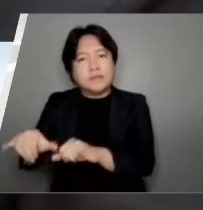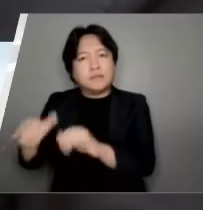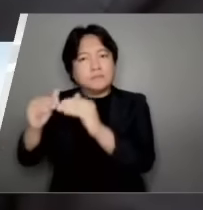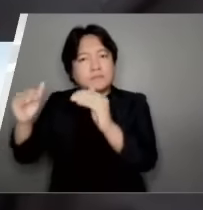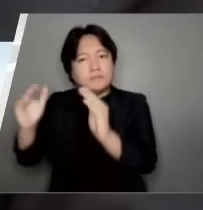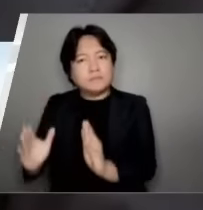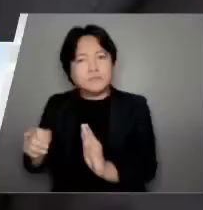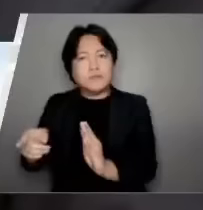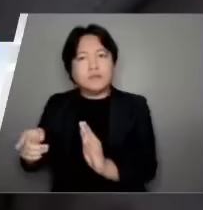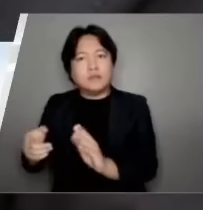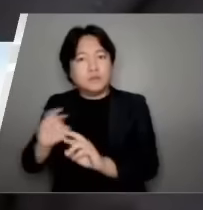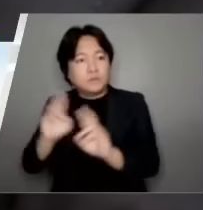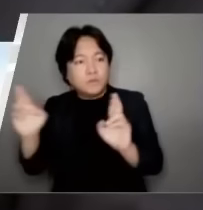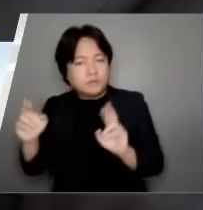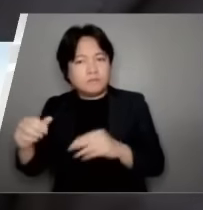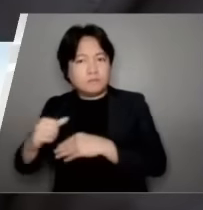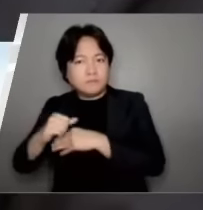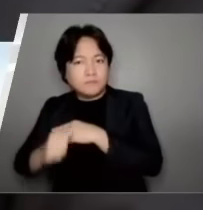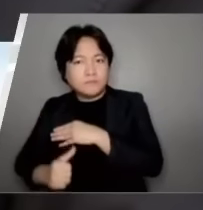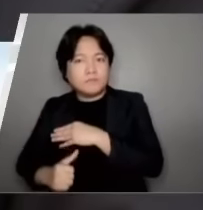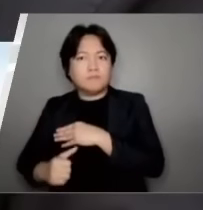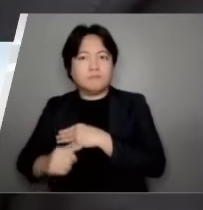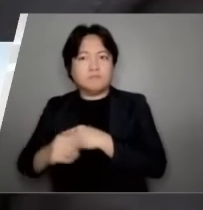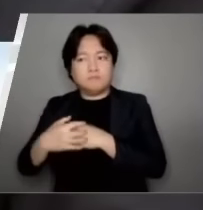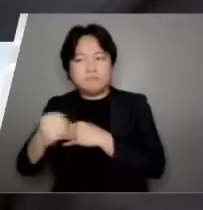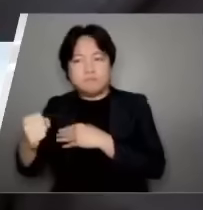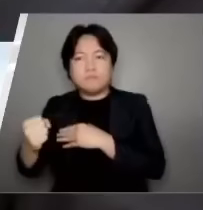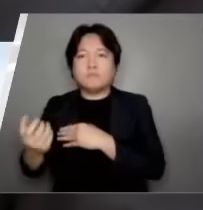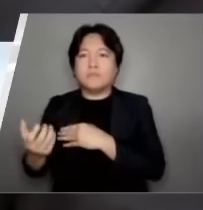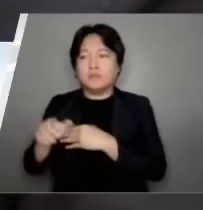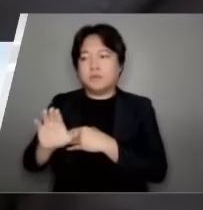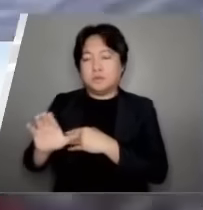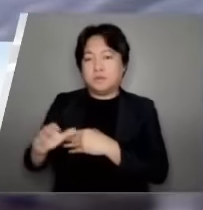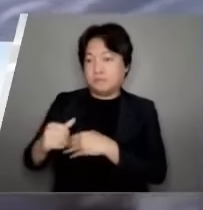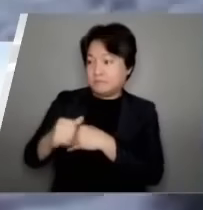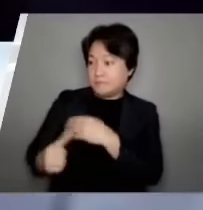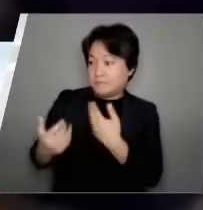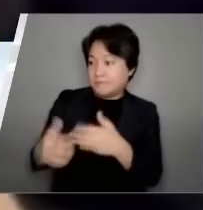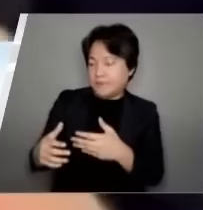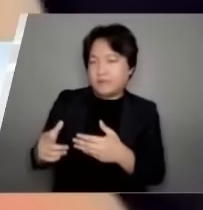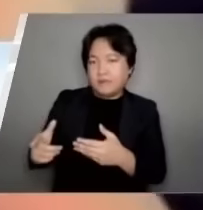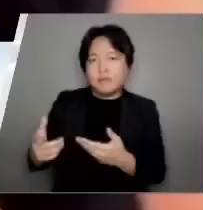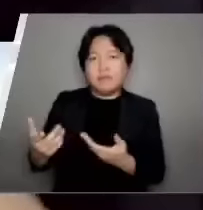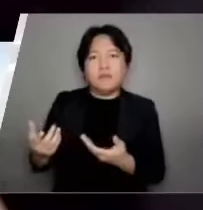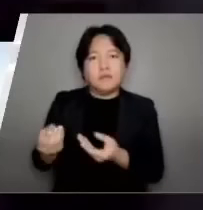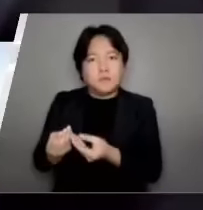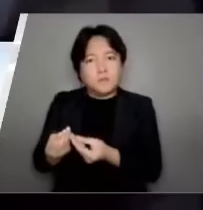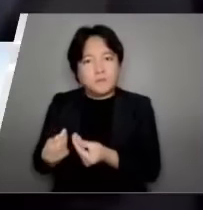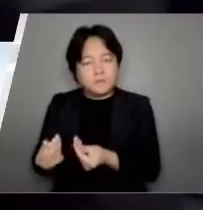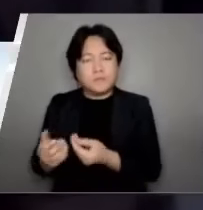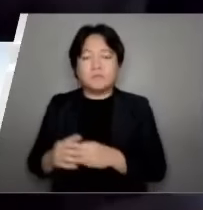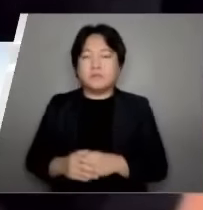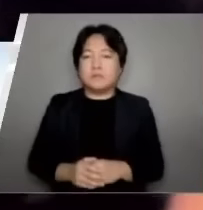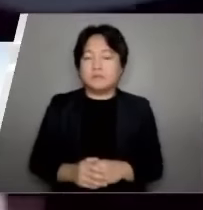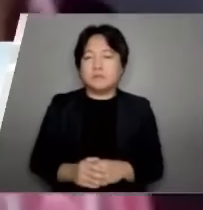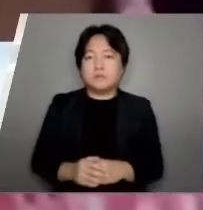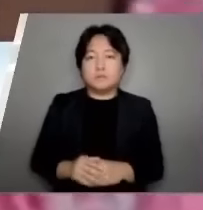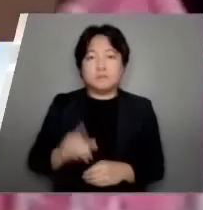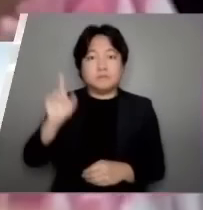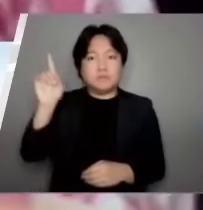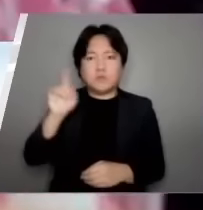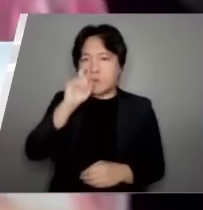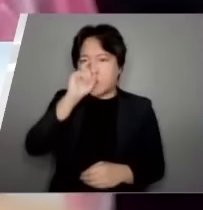ng kidney. And yung pagpapagaling nila matapos silang operahan. Ang 20 anyos na nakuhanan ng kidney, dobleng